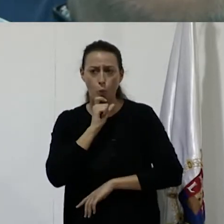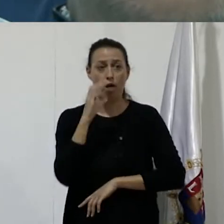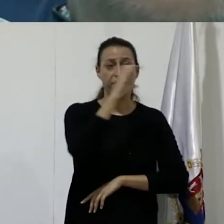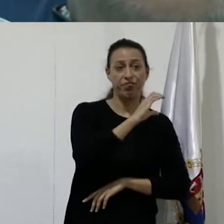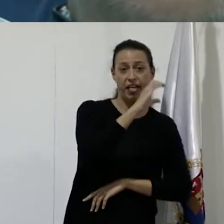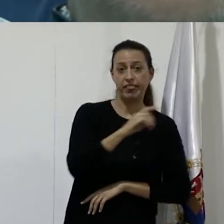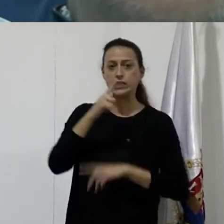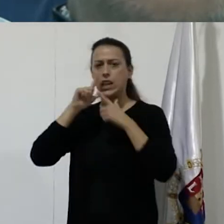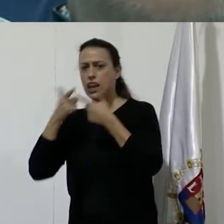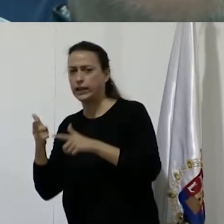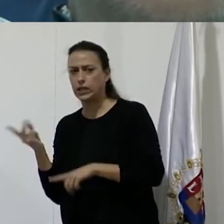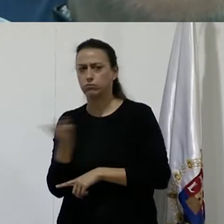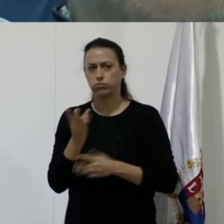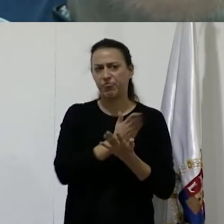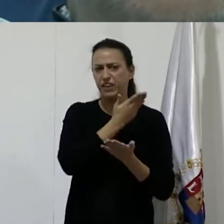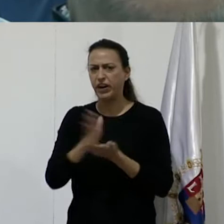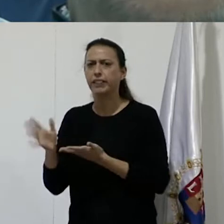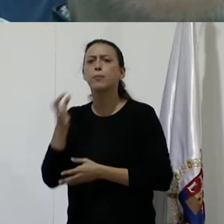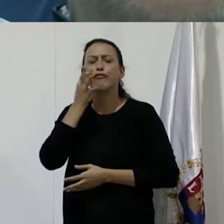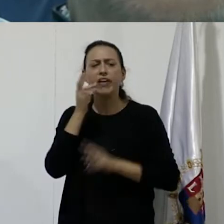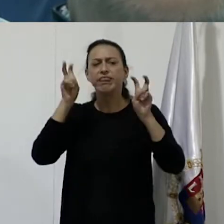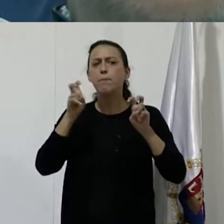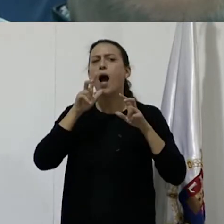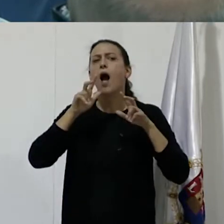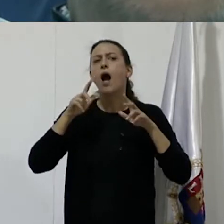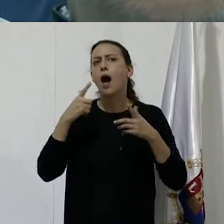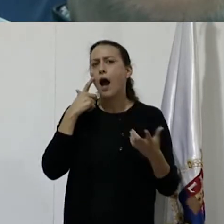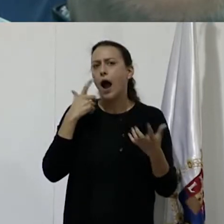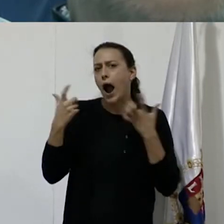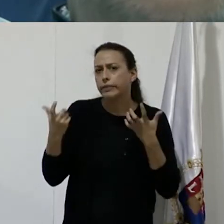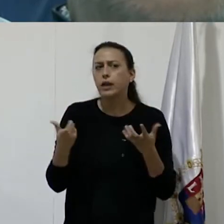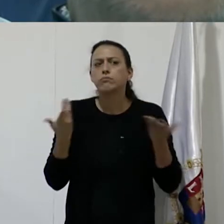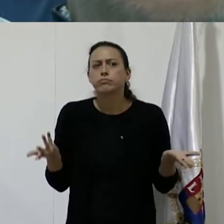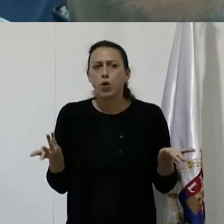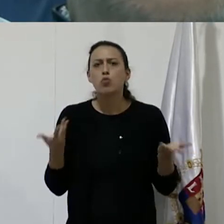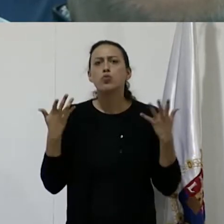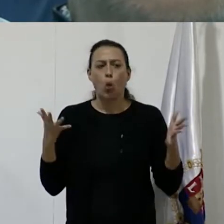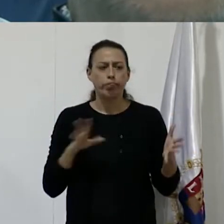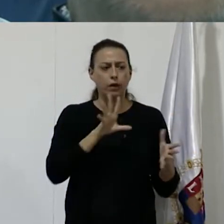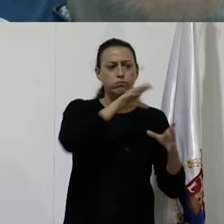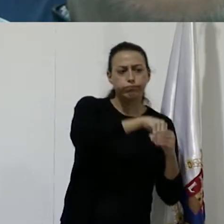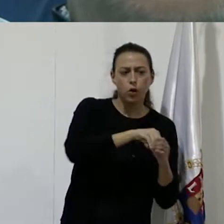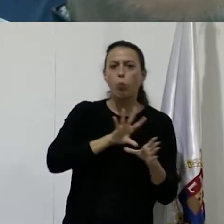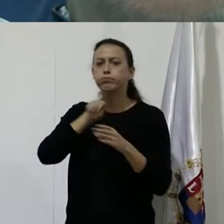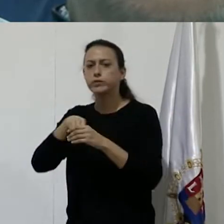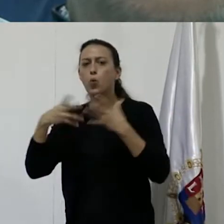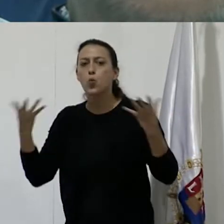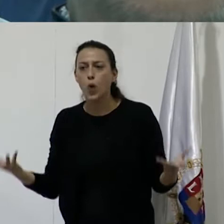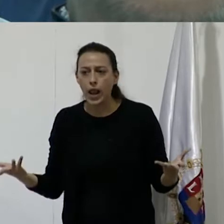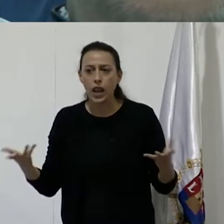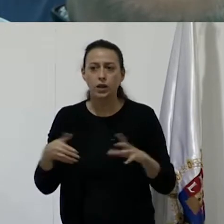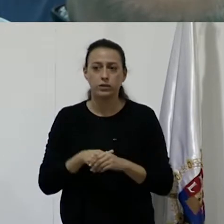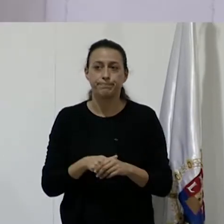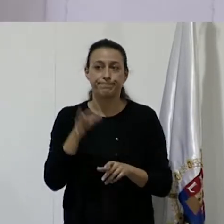o de lletres? En aquells anys, Espanya s'obria als moviments artístics europeus. En el 52 es va fundar el Museu